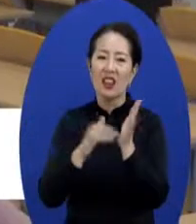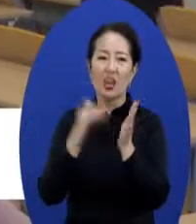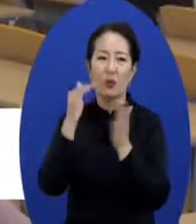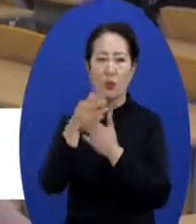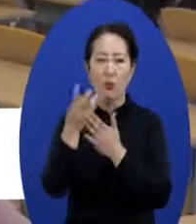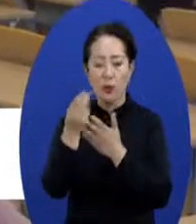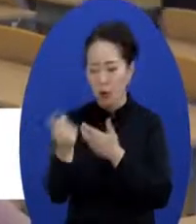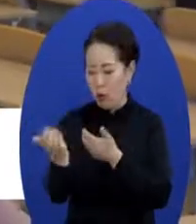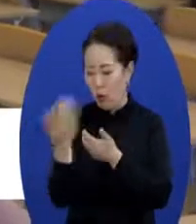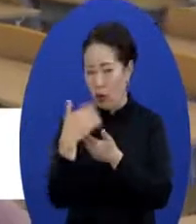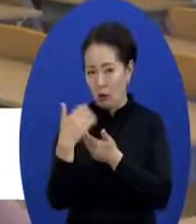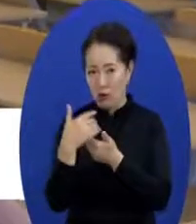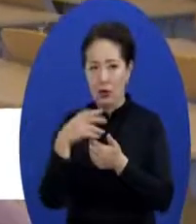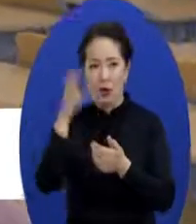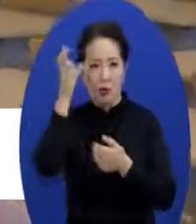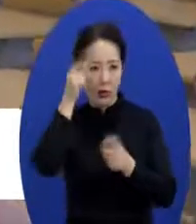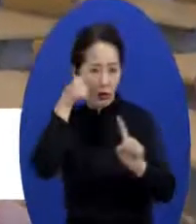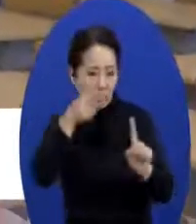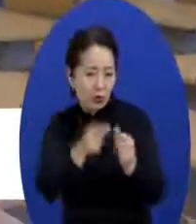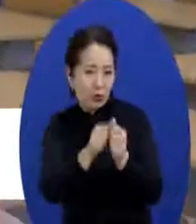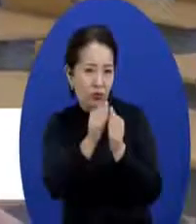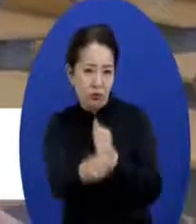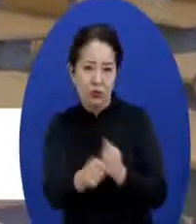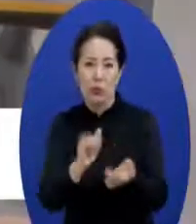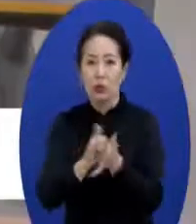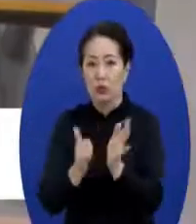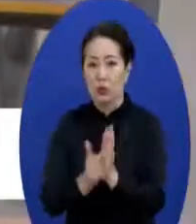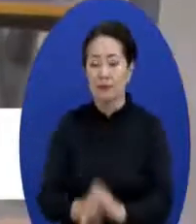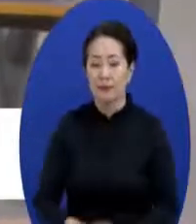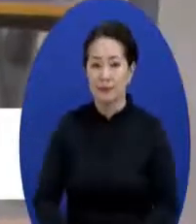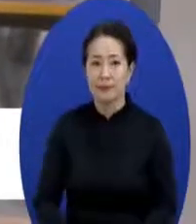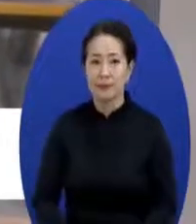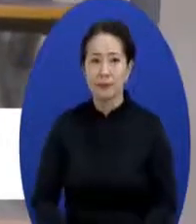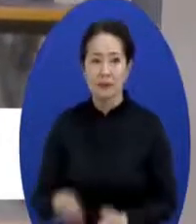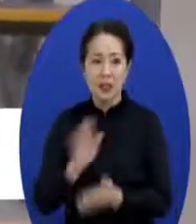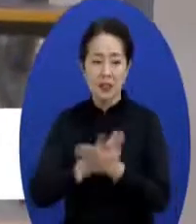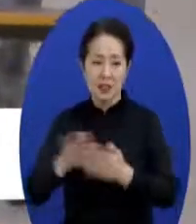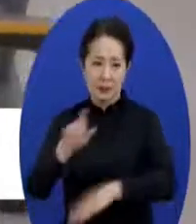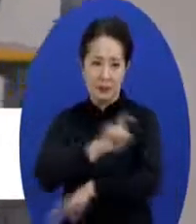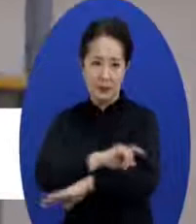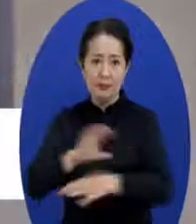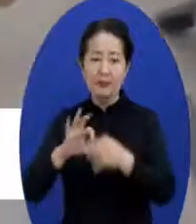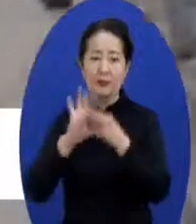төгрөгийн хөрөнгө оруулалт боловсруулалтын салбарт орж байна гэсэн үг. За шинэ хичээлийн